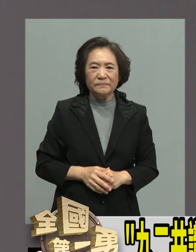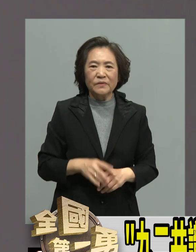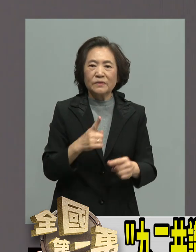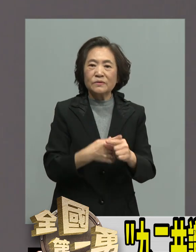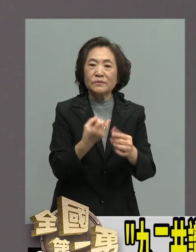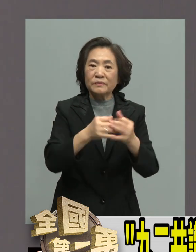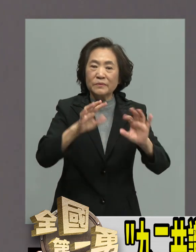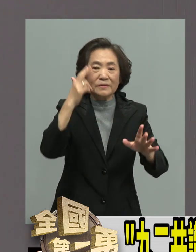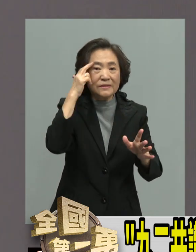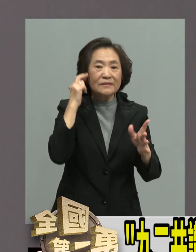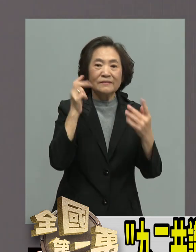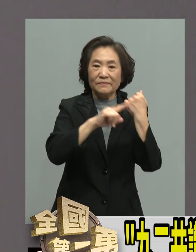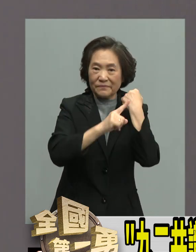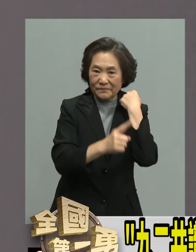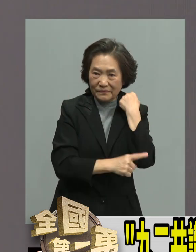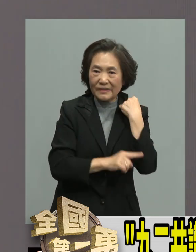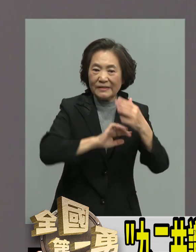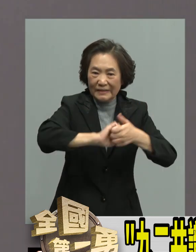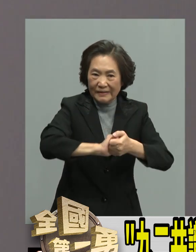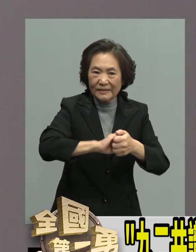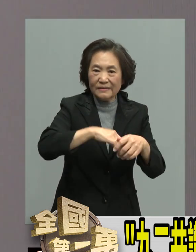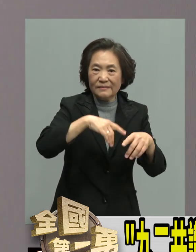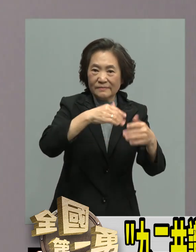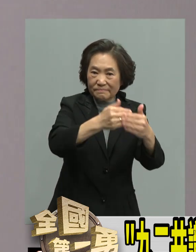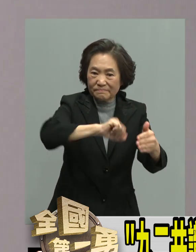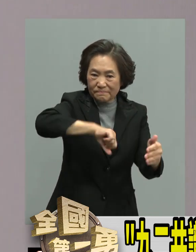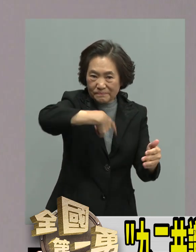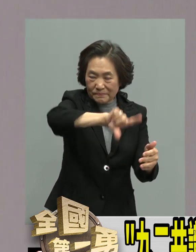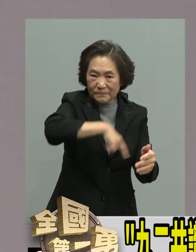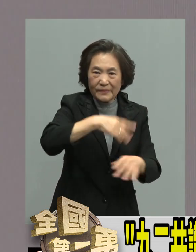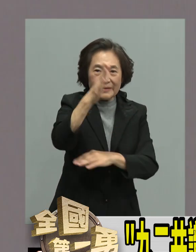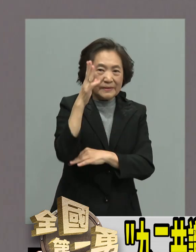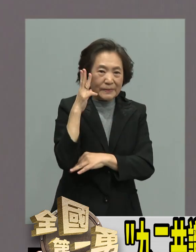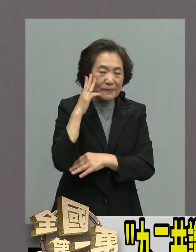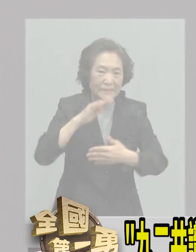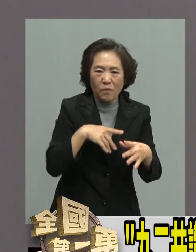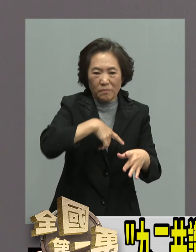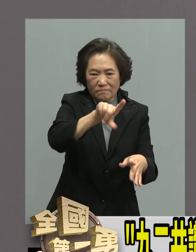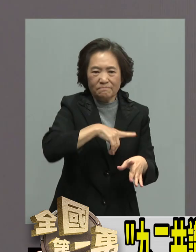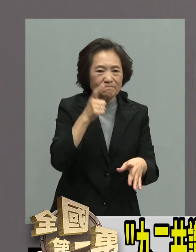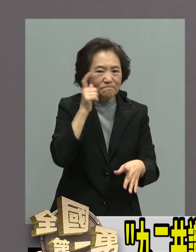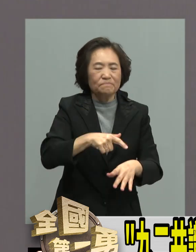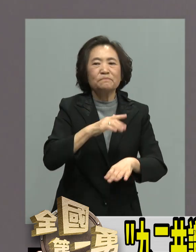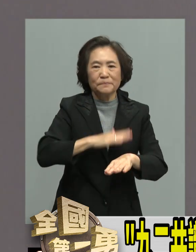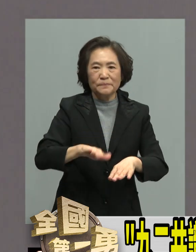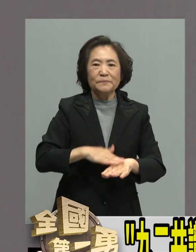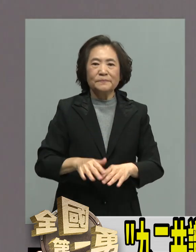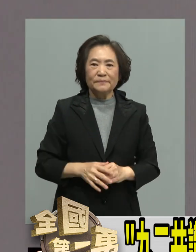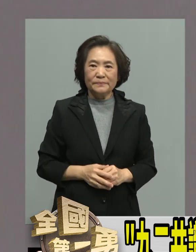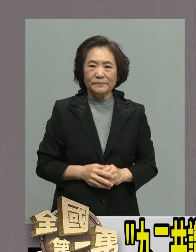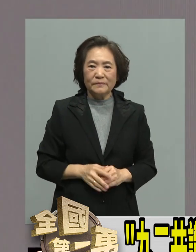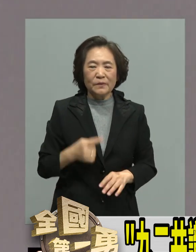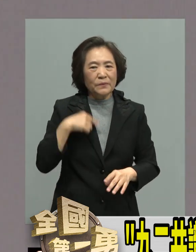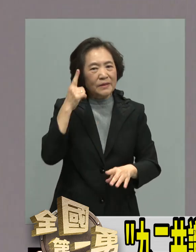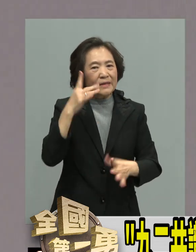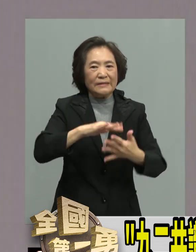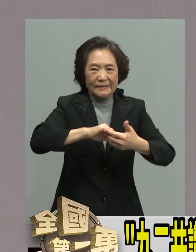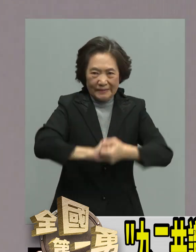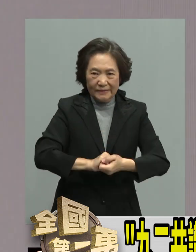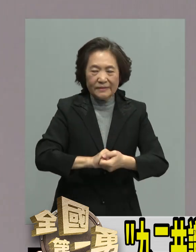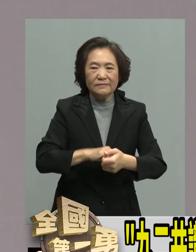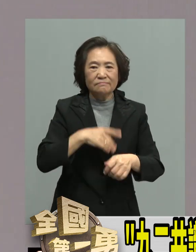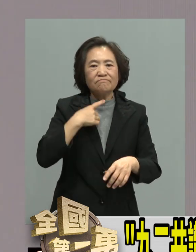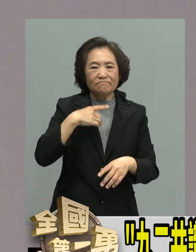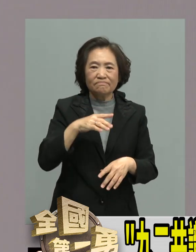国宪法是两岸政治上的护国神山，这是绝对用万爱过掉